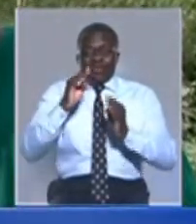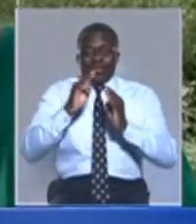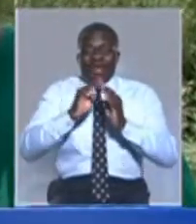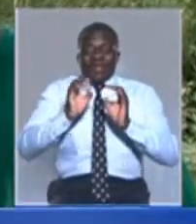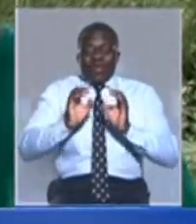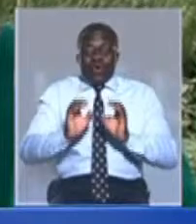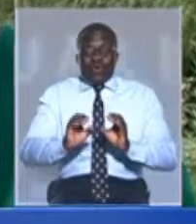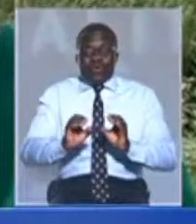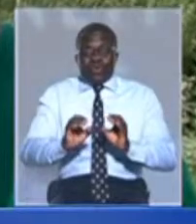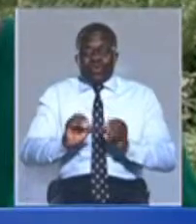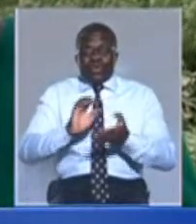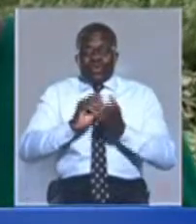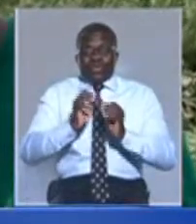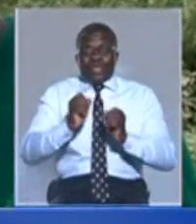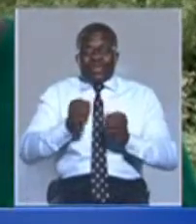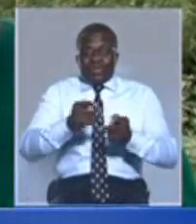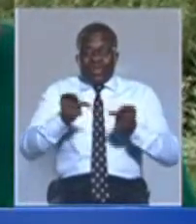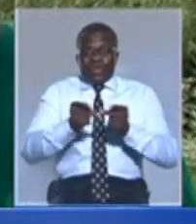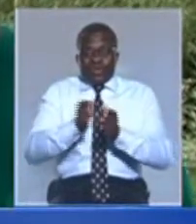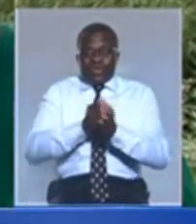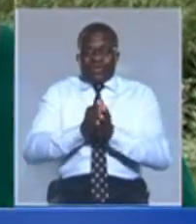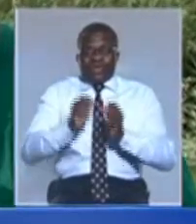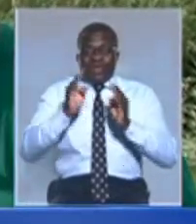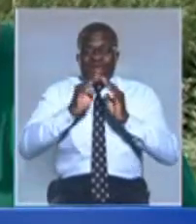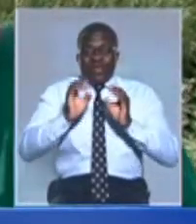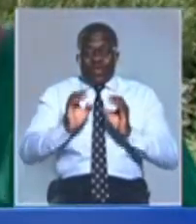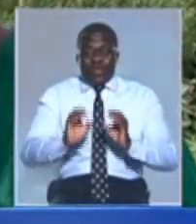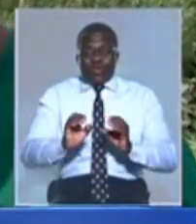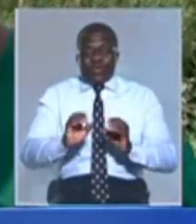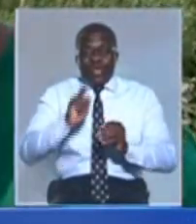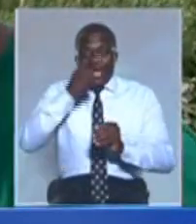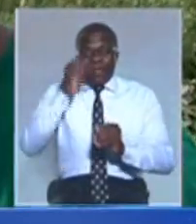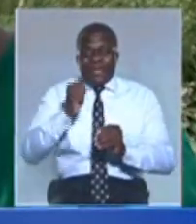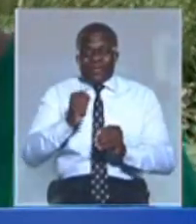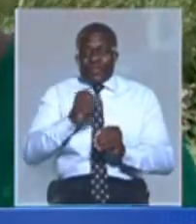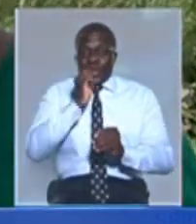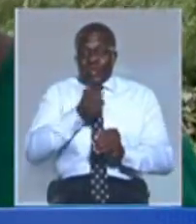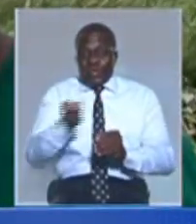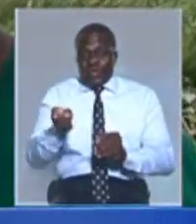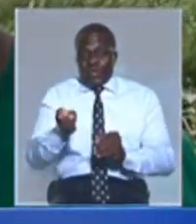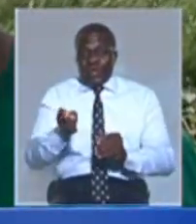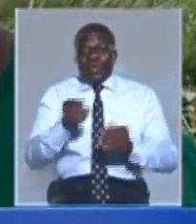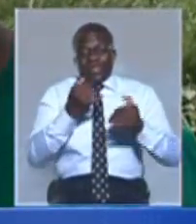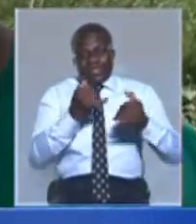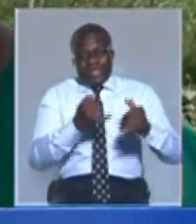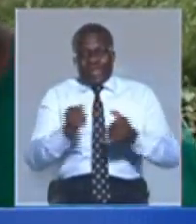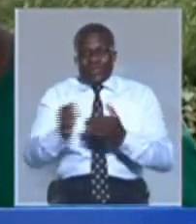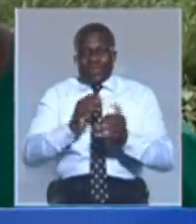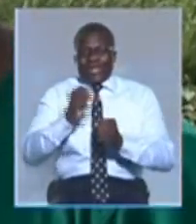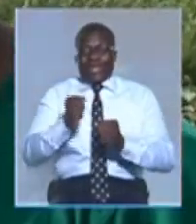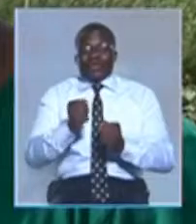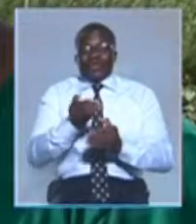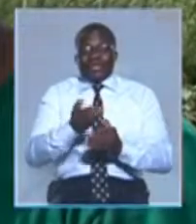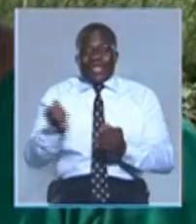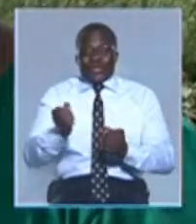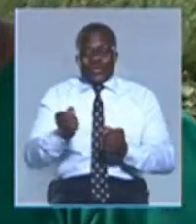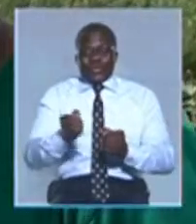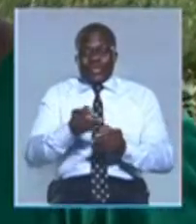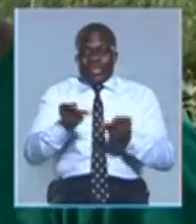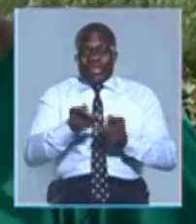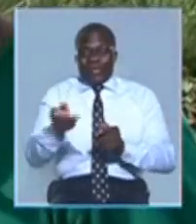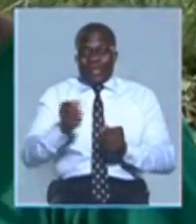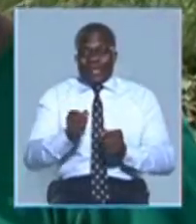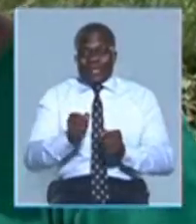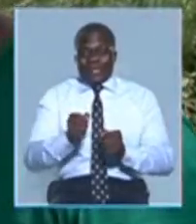Cotonou. Que ça devienne le pôle d'attraction de la ville de Cotonou. Parce que le marécage jouit, malgré toutes les actions, le marécage jouit